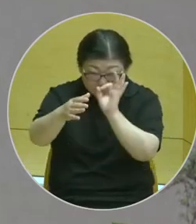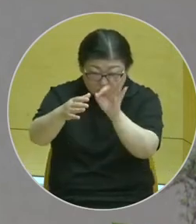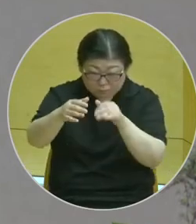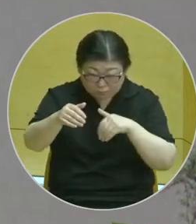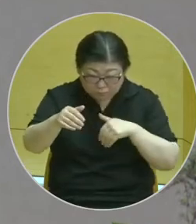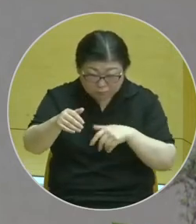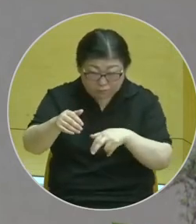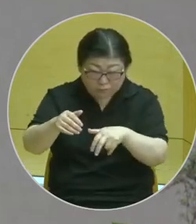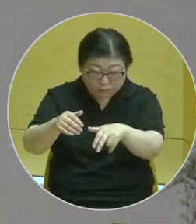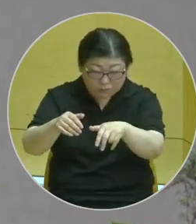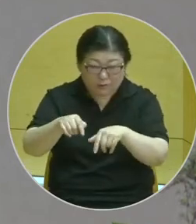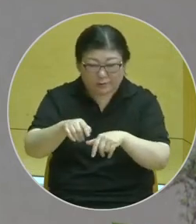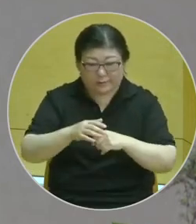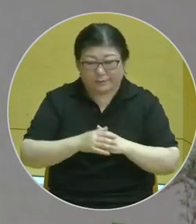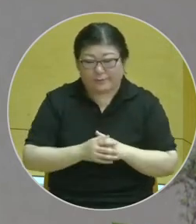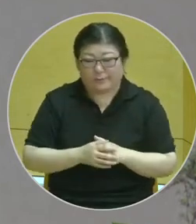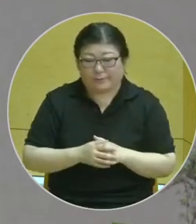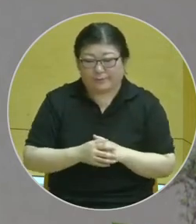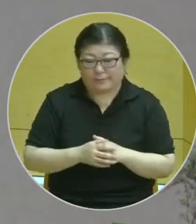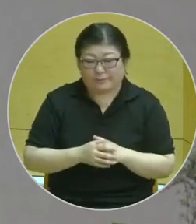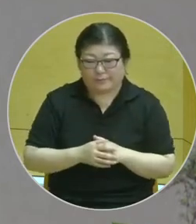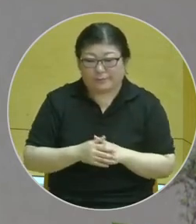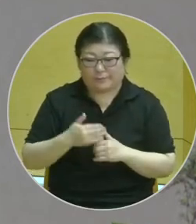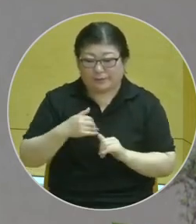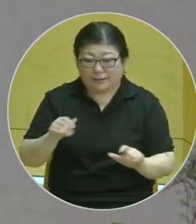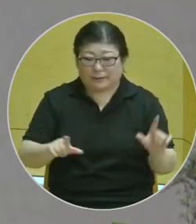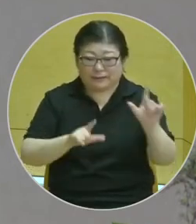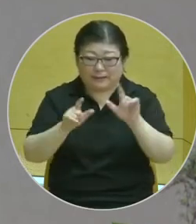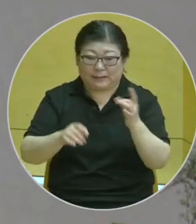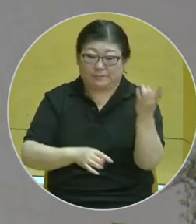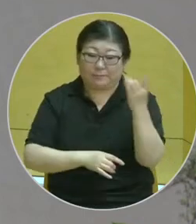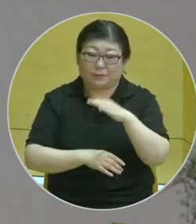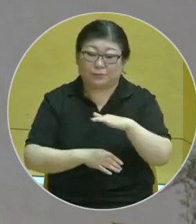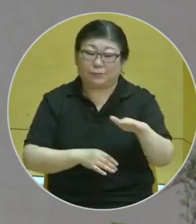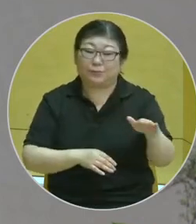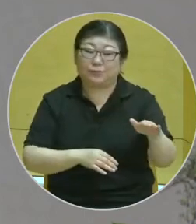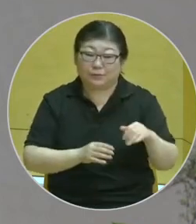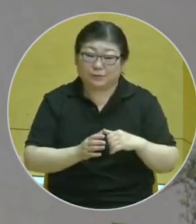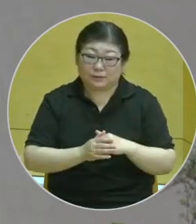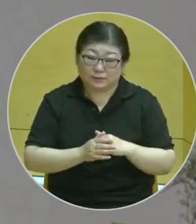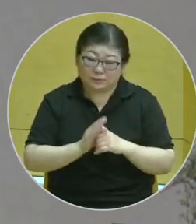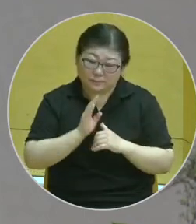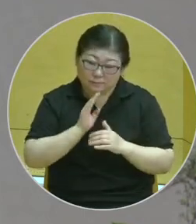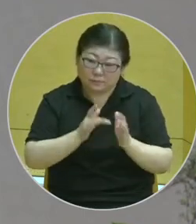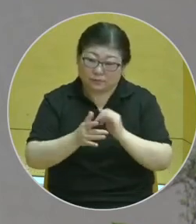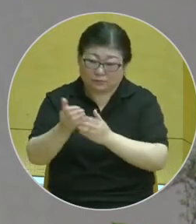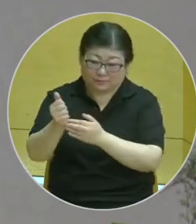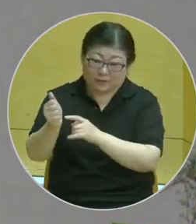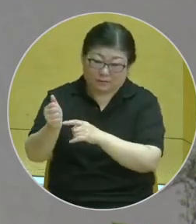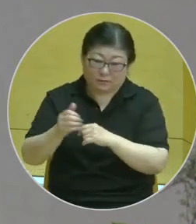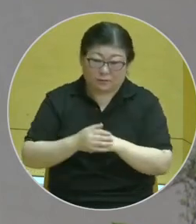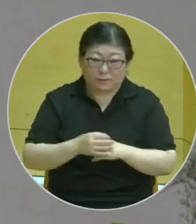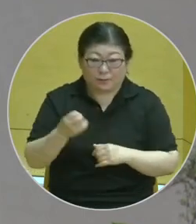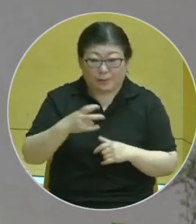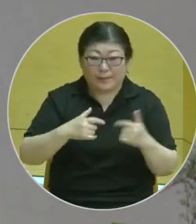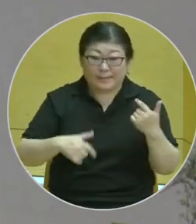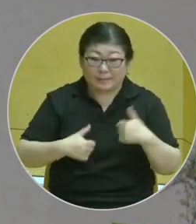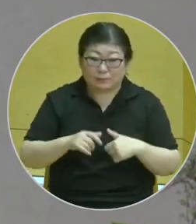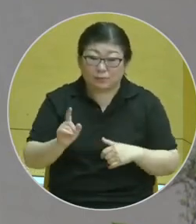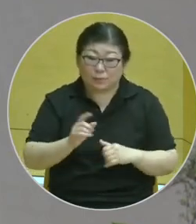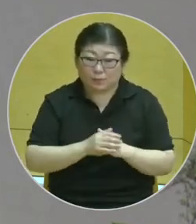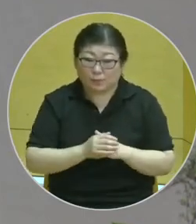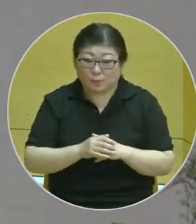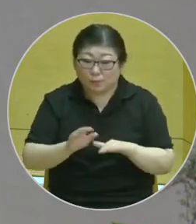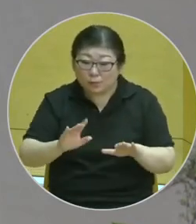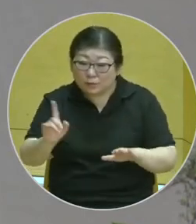그 말씀을 따라가는 거예요 그게 내 인생의 기준이 바로 예수님 이라는 데 그 다음에 기쁨이란 게 뭘까 여러분 오늘